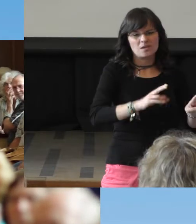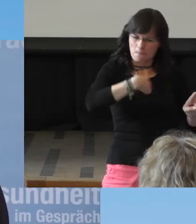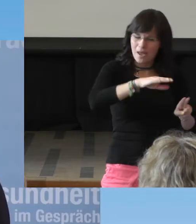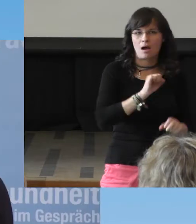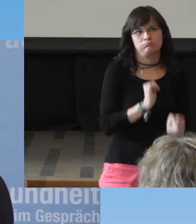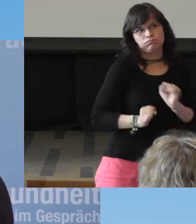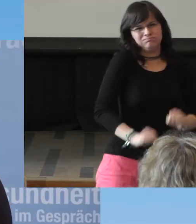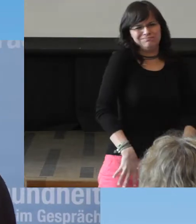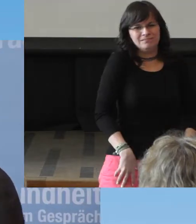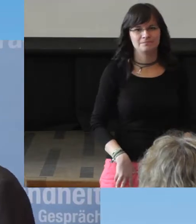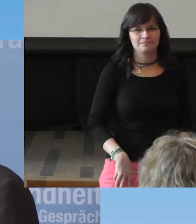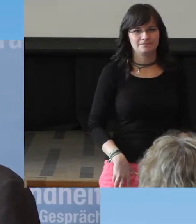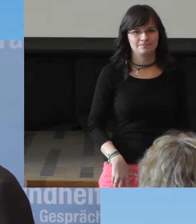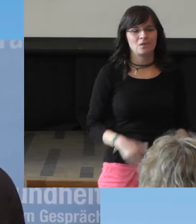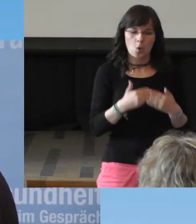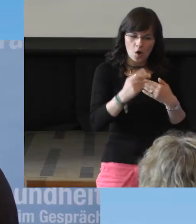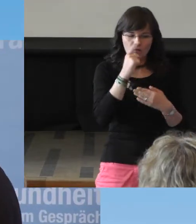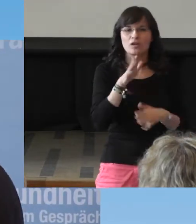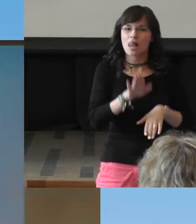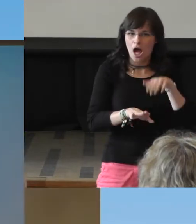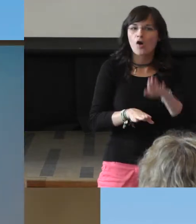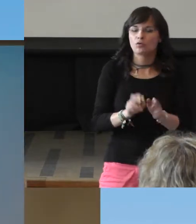So, häufig wird es beim Laufen sogar eher ein bisschen besser.